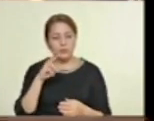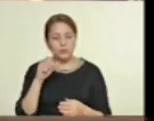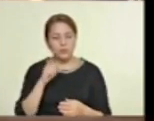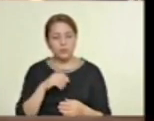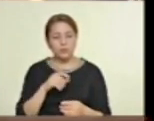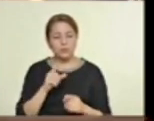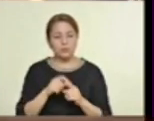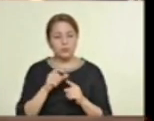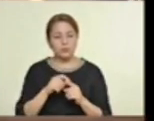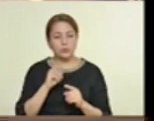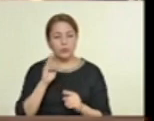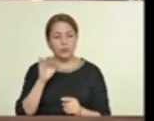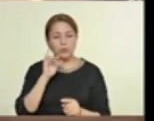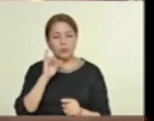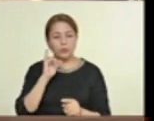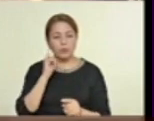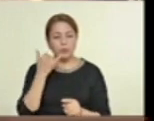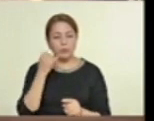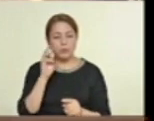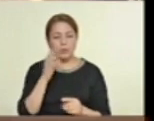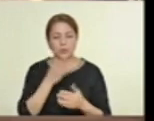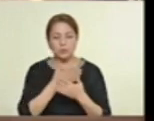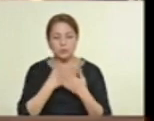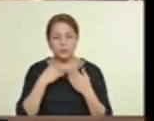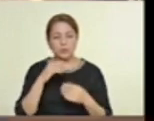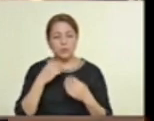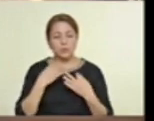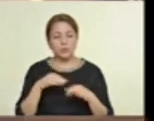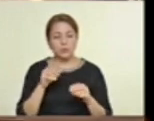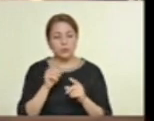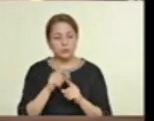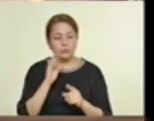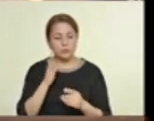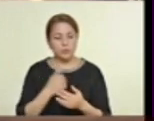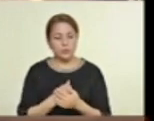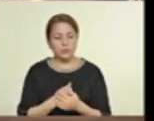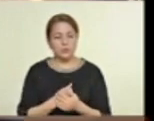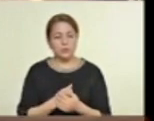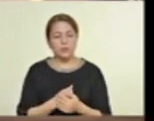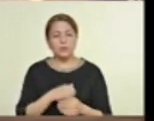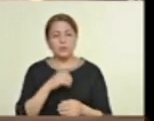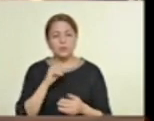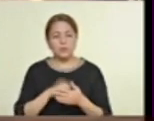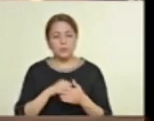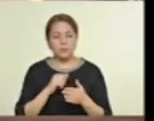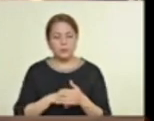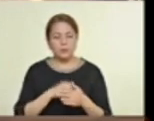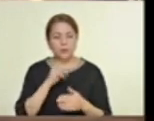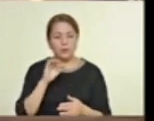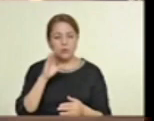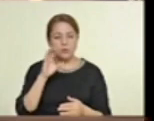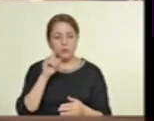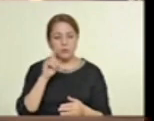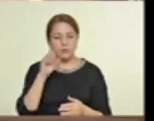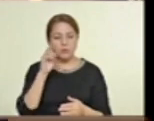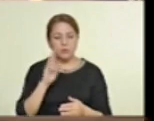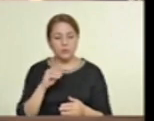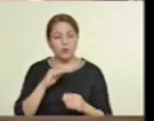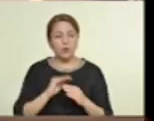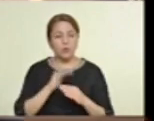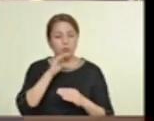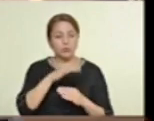ko'makchi emas, mustaqil so'z hisoblanadi. Chunki aziz o'quvchilar, qoziqning ustki qismi bor. Ustki qism